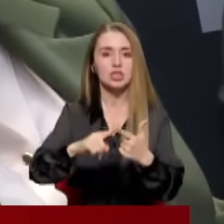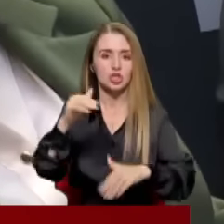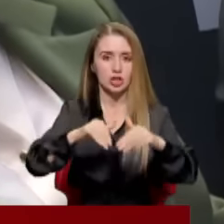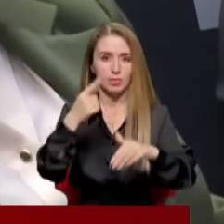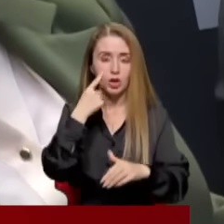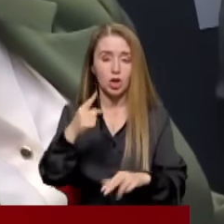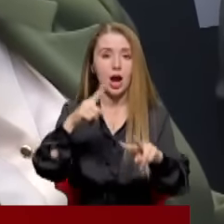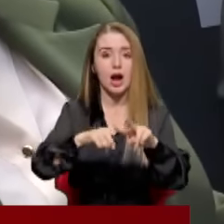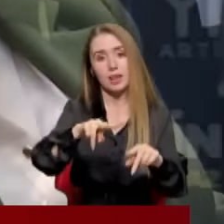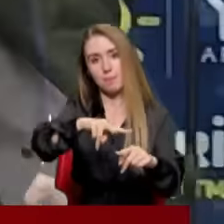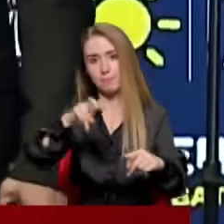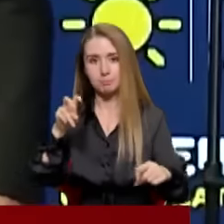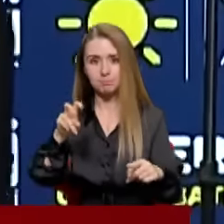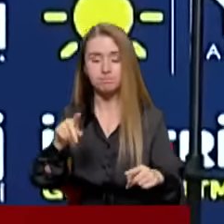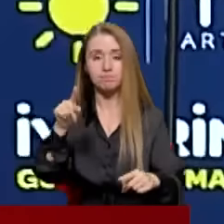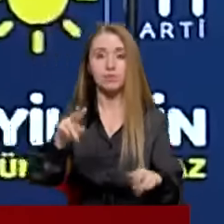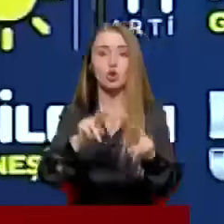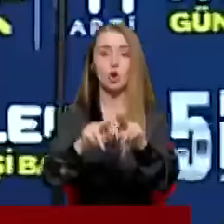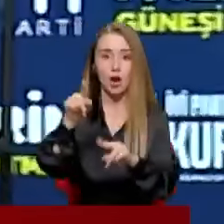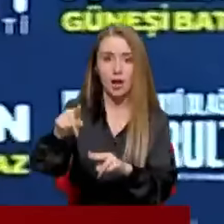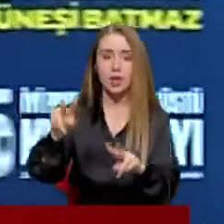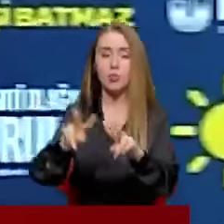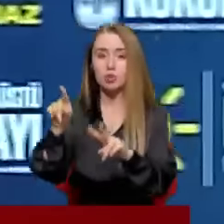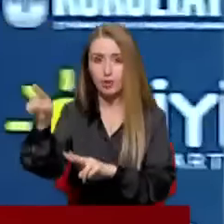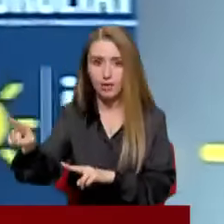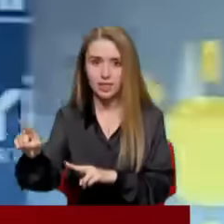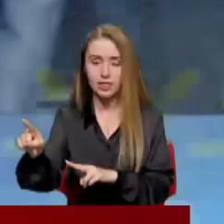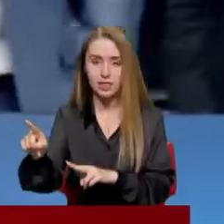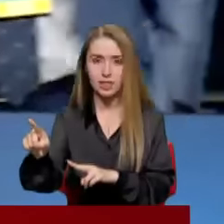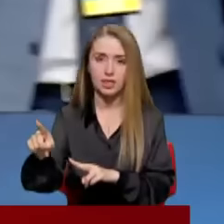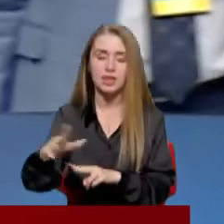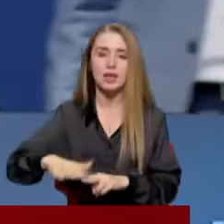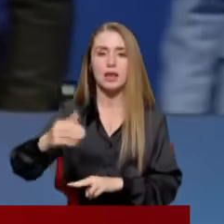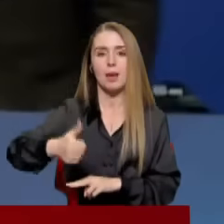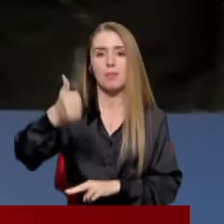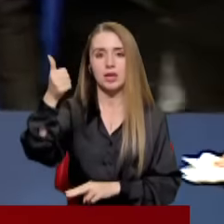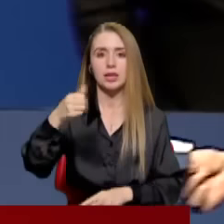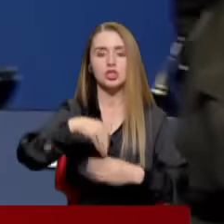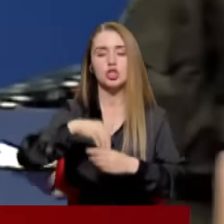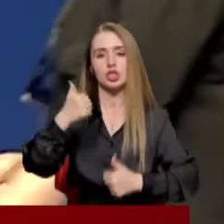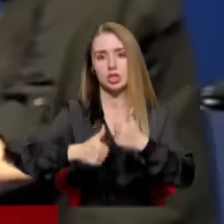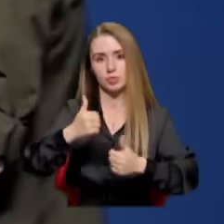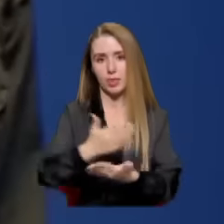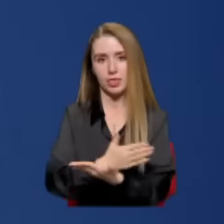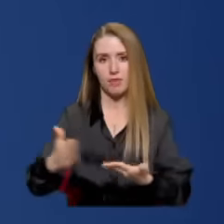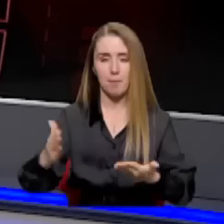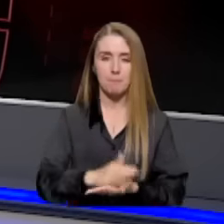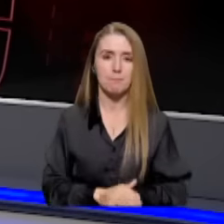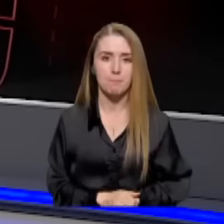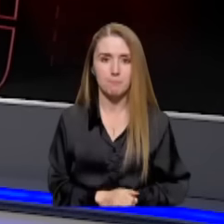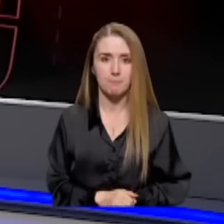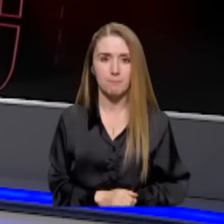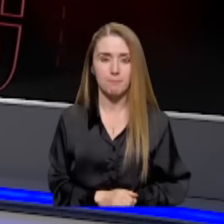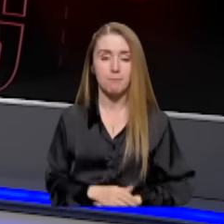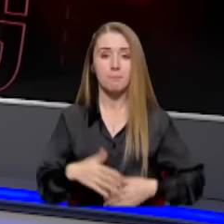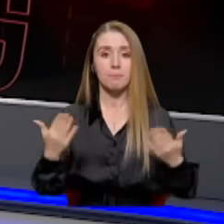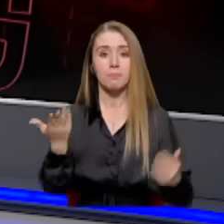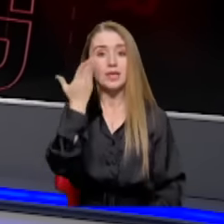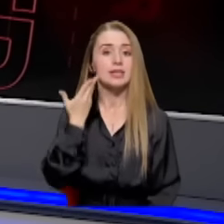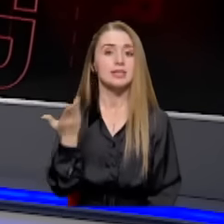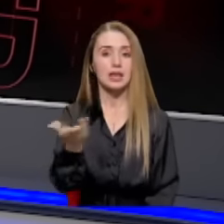Akalın adaylıktan çekildi. Koray Aydın ve Musavat Dervişoğlu genel başkanlık için yarışıyor. Ve